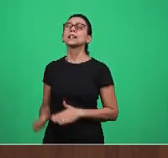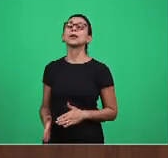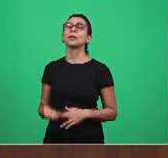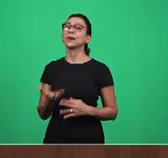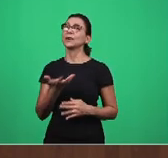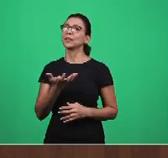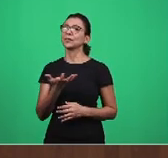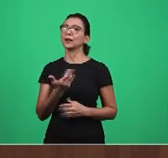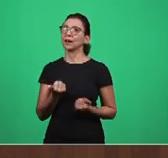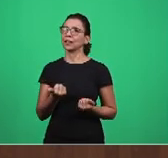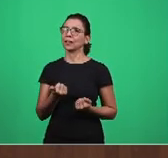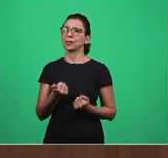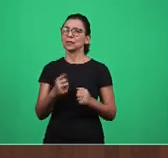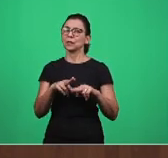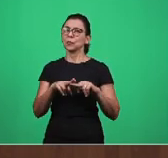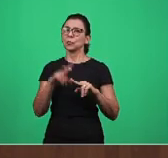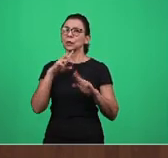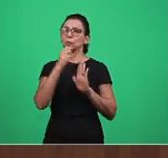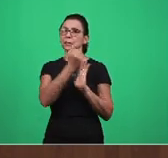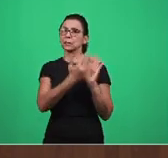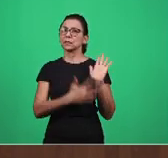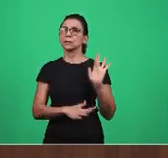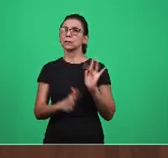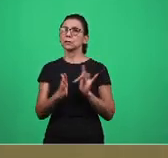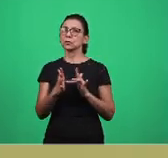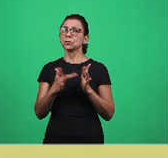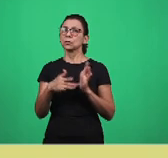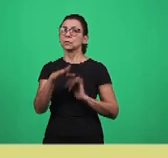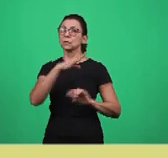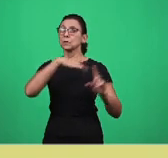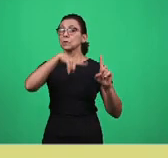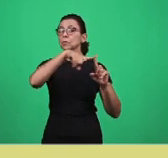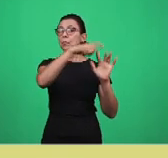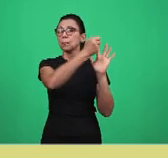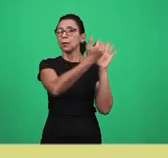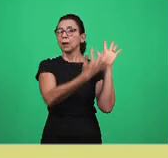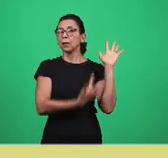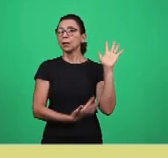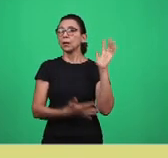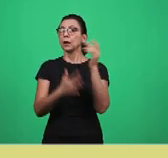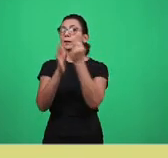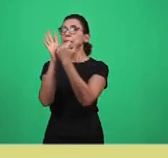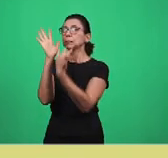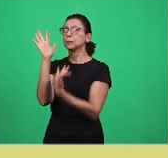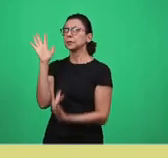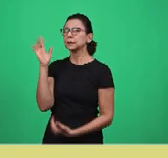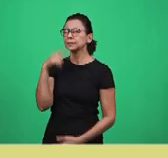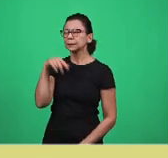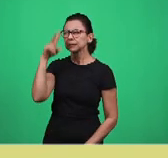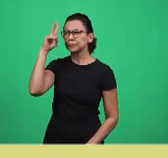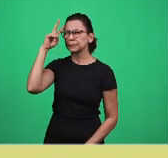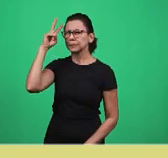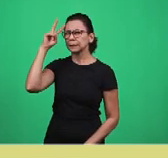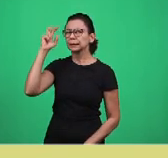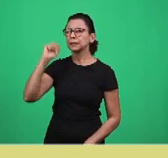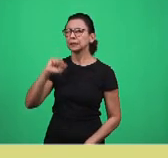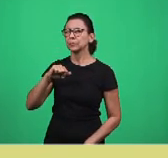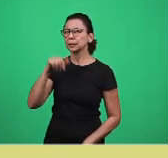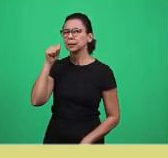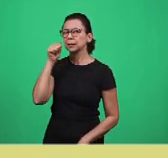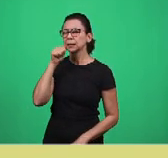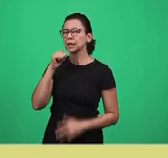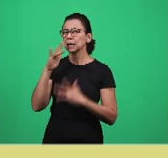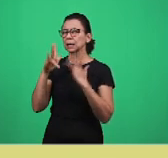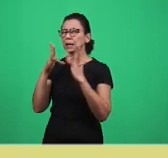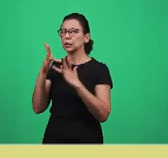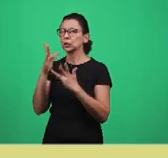travers de Jésus qui a versé son sang pour nous. Vous vous rappelez dans l'histoire que la fiancée devrait avoir le même